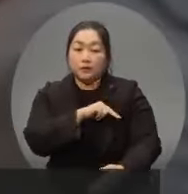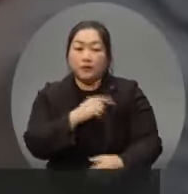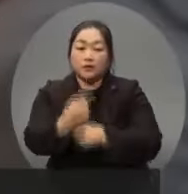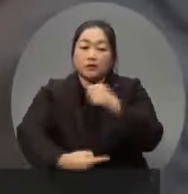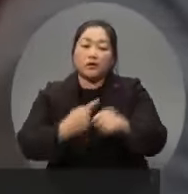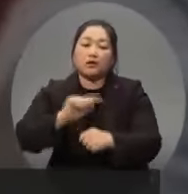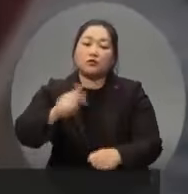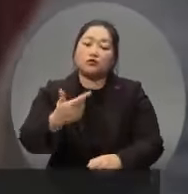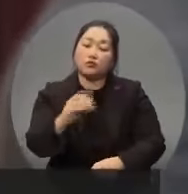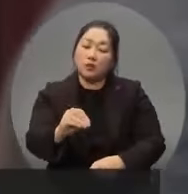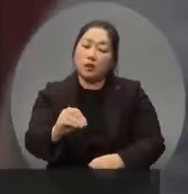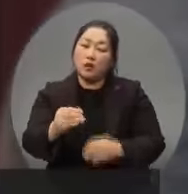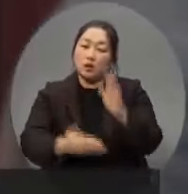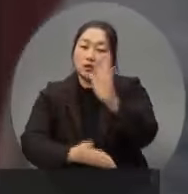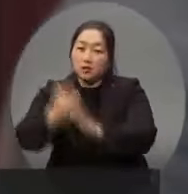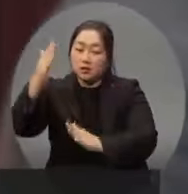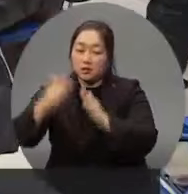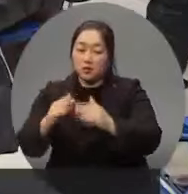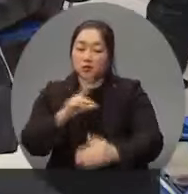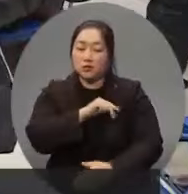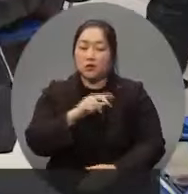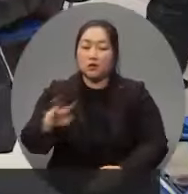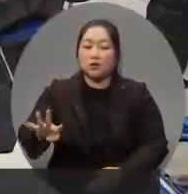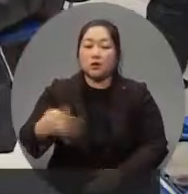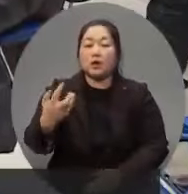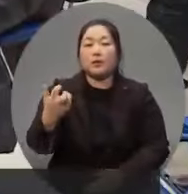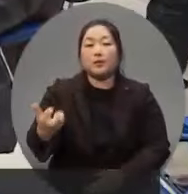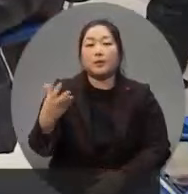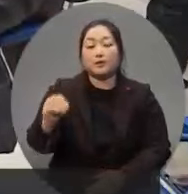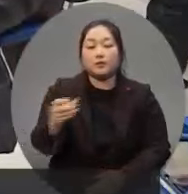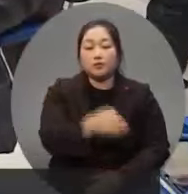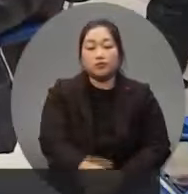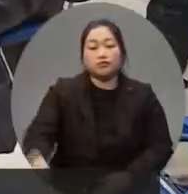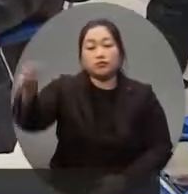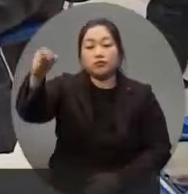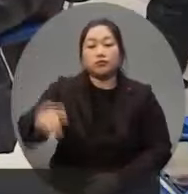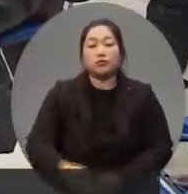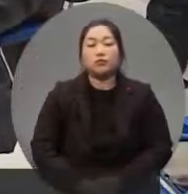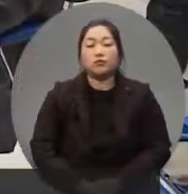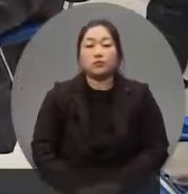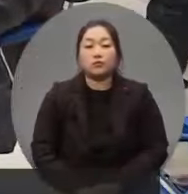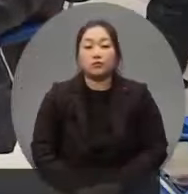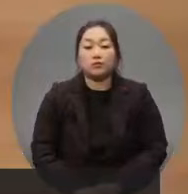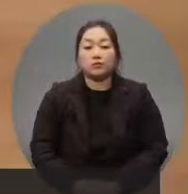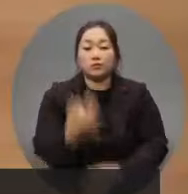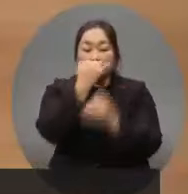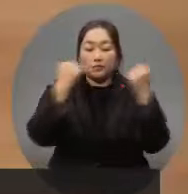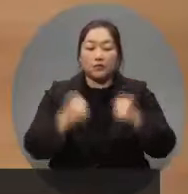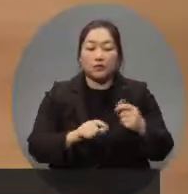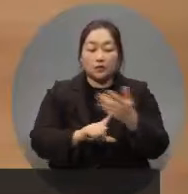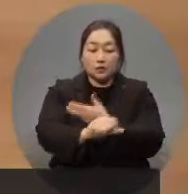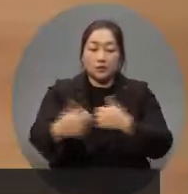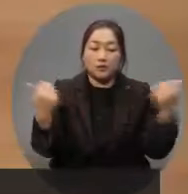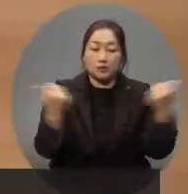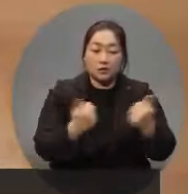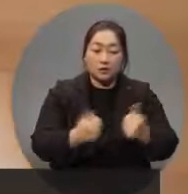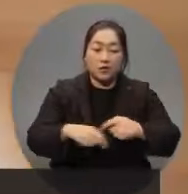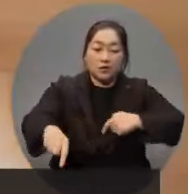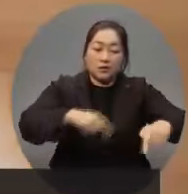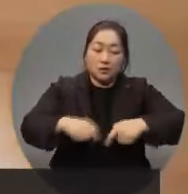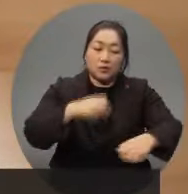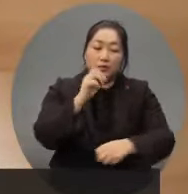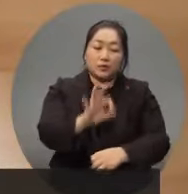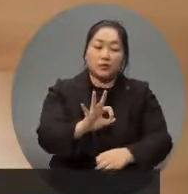원, 기초의원은 480만 원씩 상한액이 늘어난 겁니다. 충북지방의회 의정비 심의위